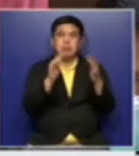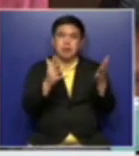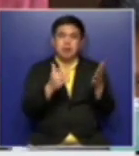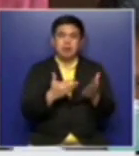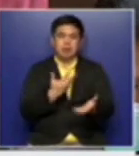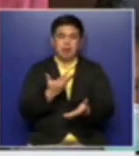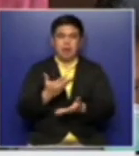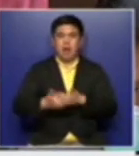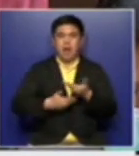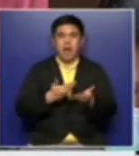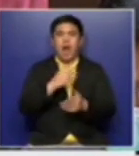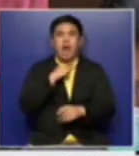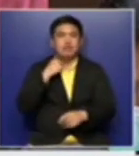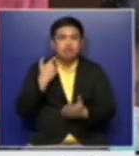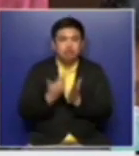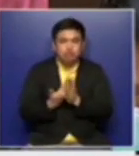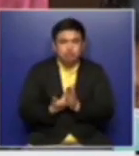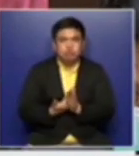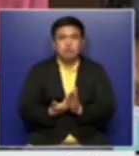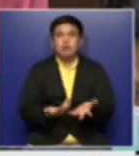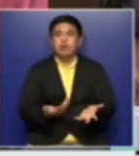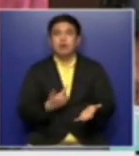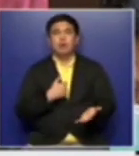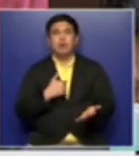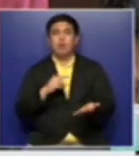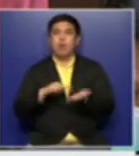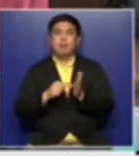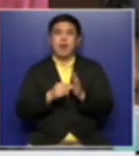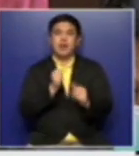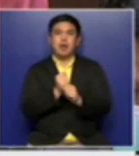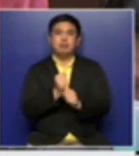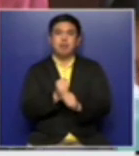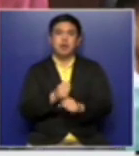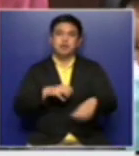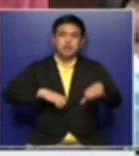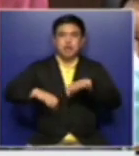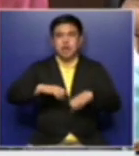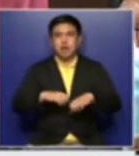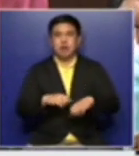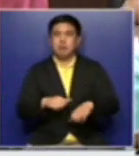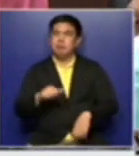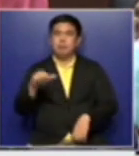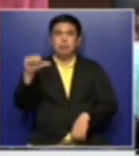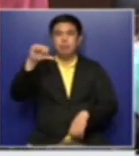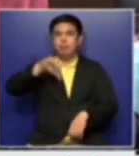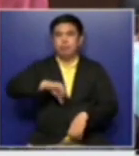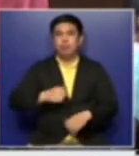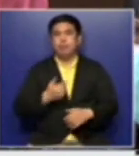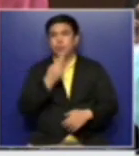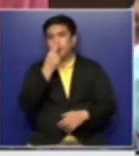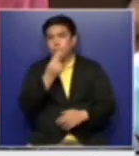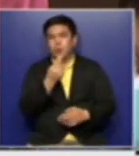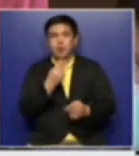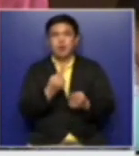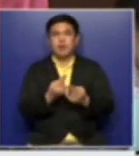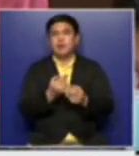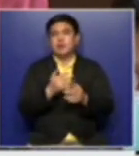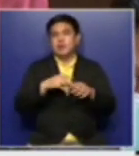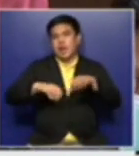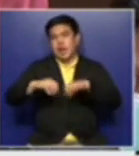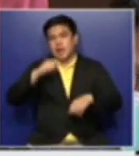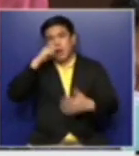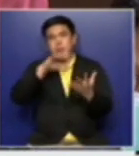าดดุลมาโดยตลอดนั่นแสดงให้เห็นถึงความล้มเหลวการบริหารจัดการงบประมาณแผ่นดินการบริหารประเทศชา